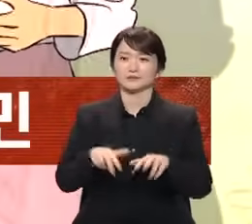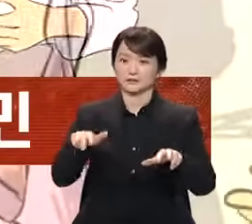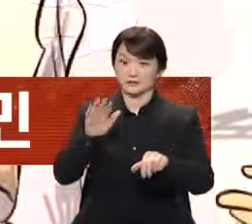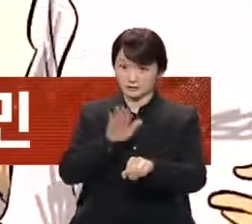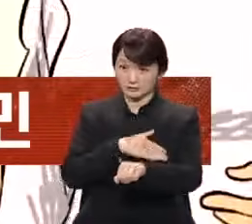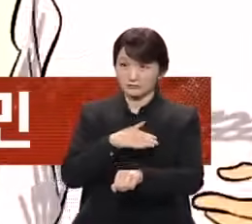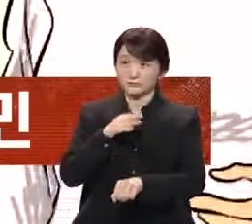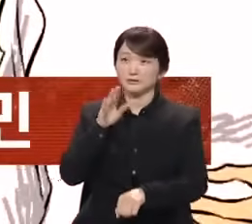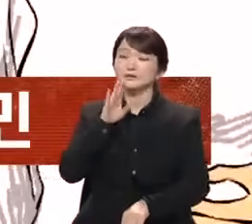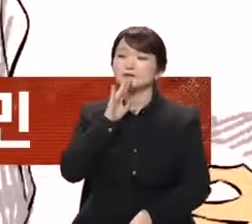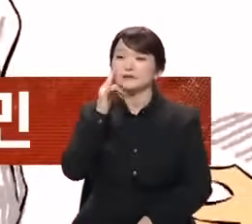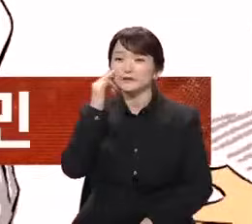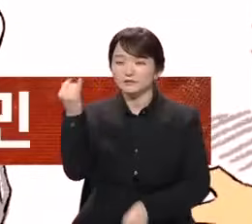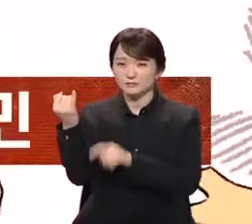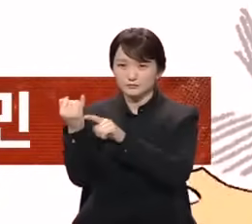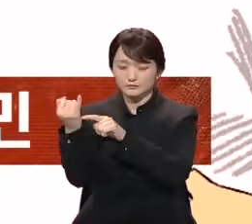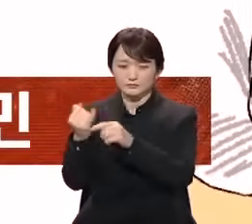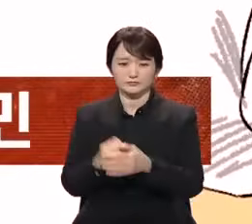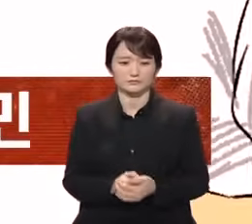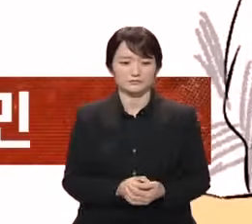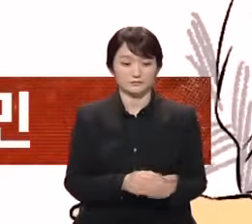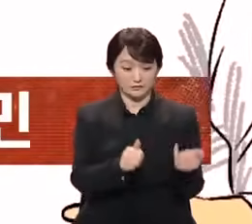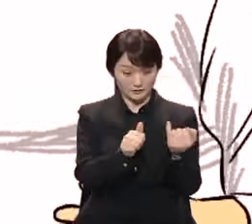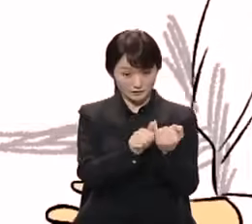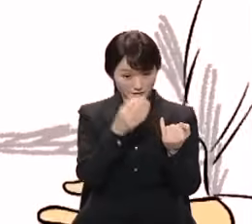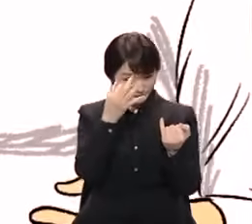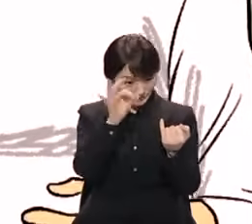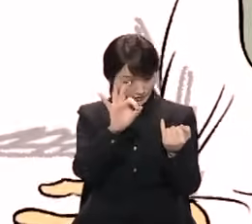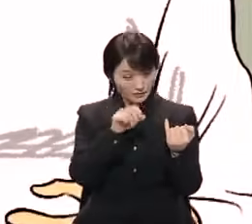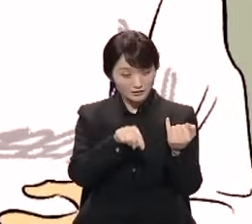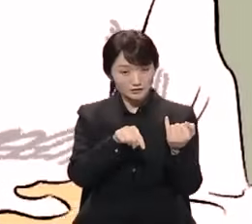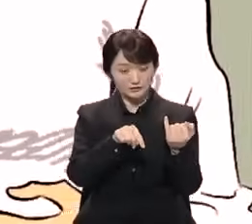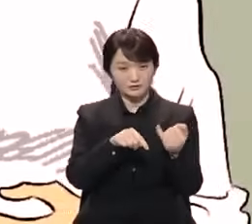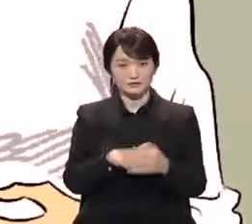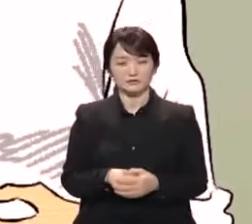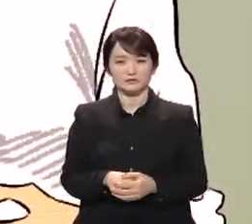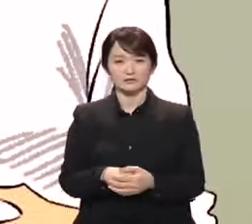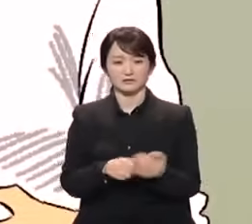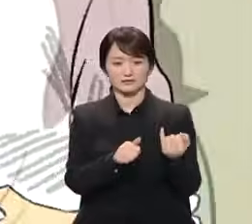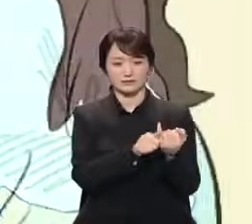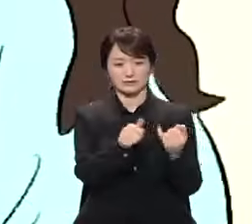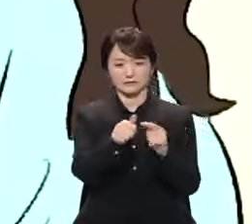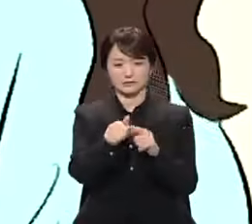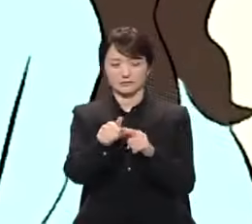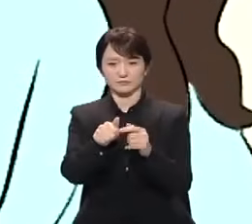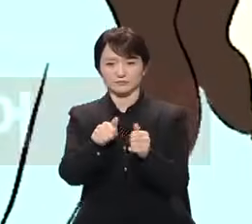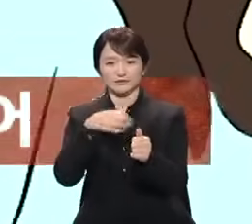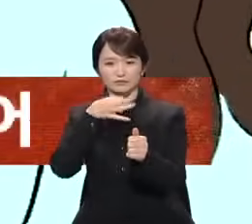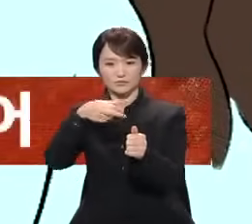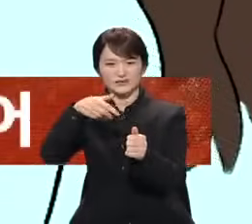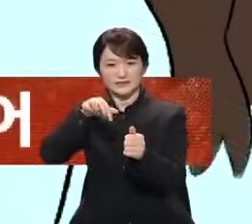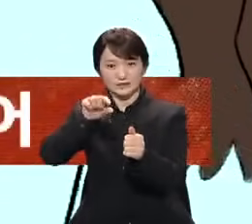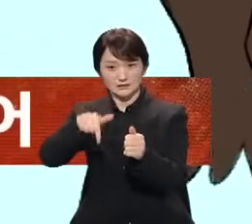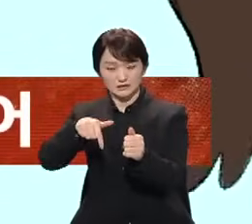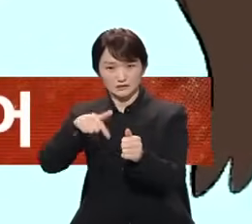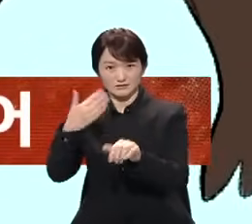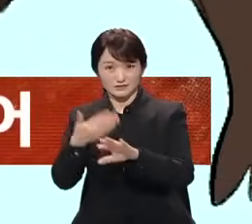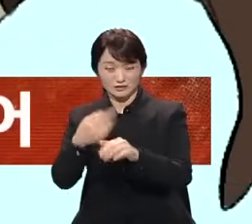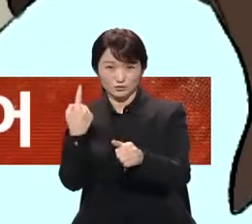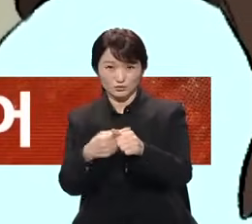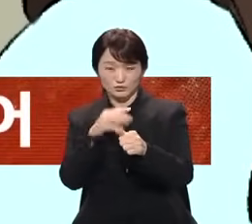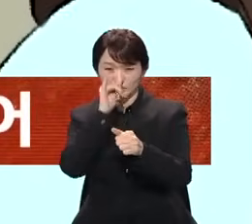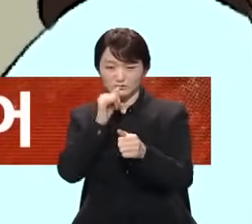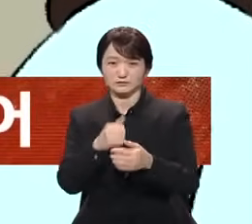확실하네요. 어쨌든 결혼을 해서 인정을 해주시기로 했으면 그 자식, 그리고 나아가서 다른 욕도 하신다고 하죠. 그리고 좀